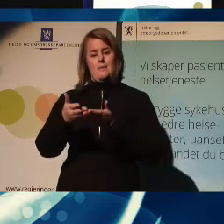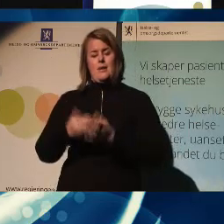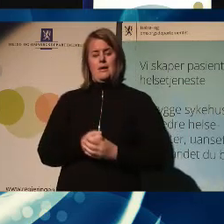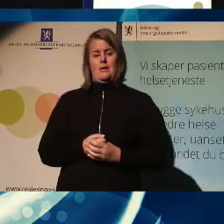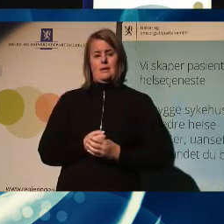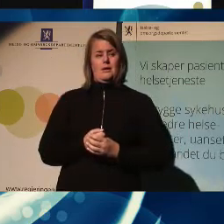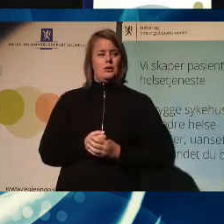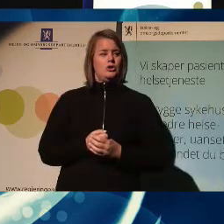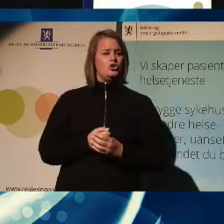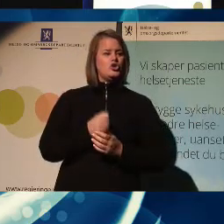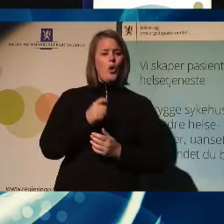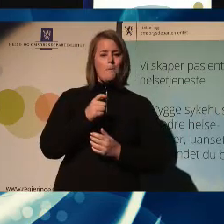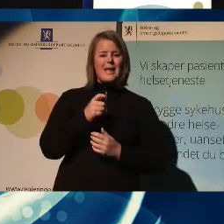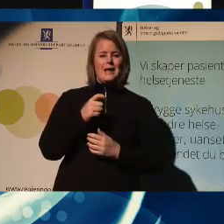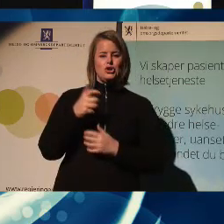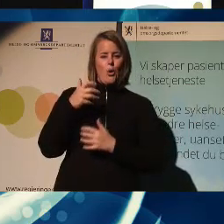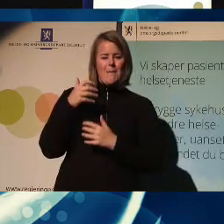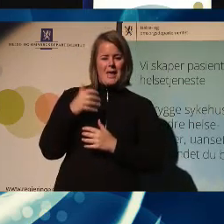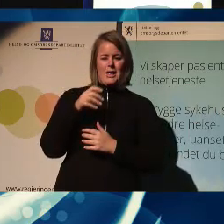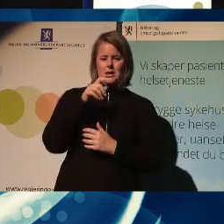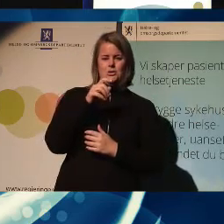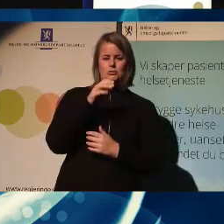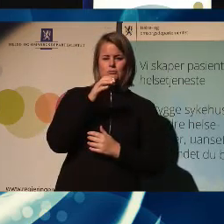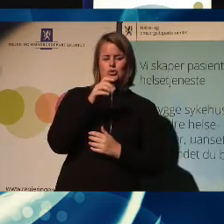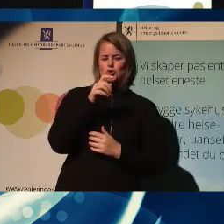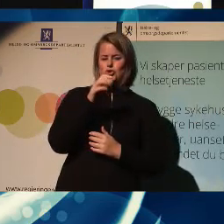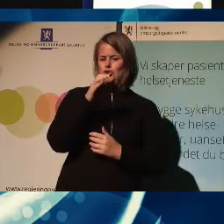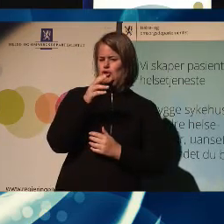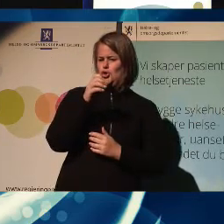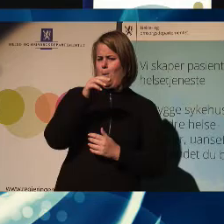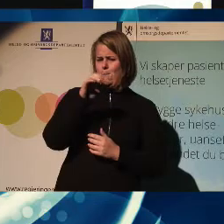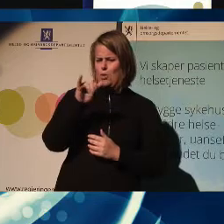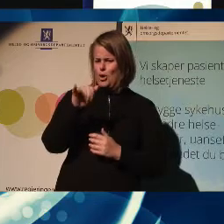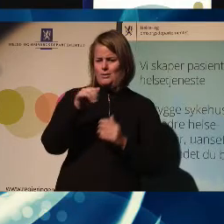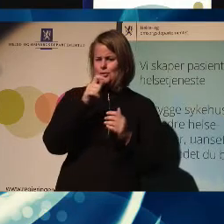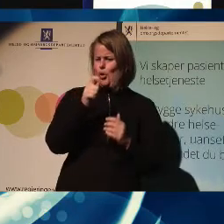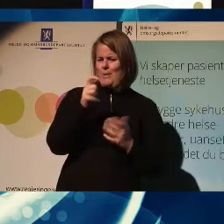Disse Tommy-ene de rekrutterer vi